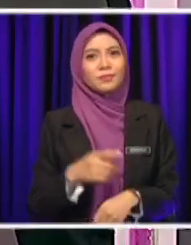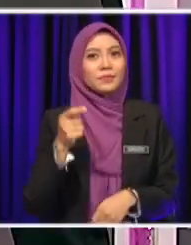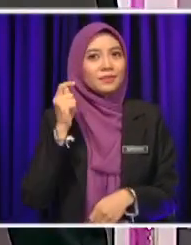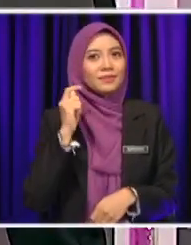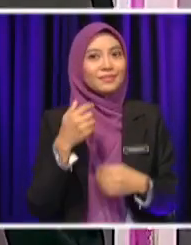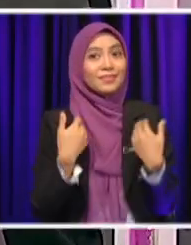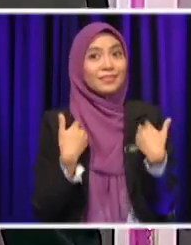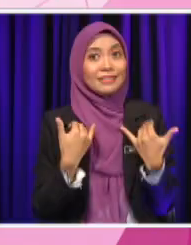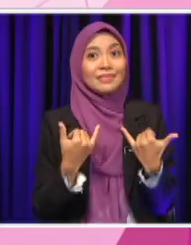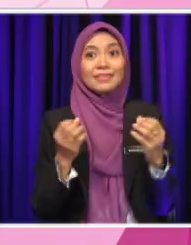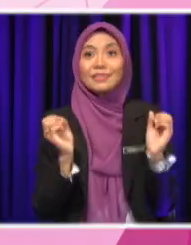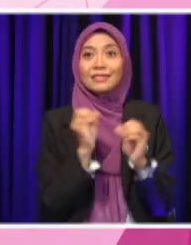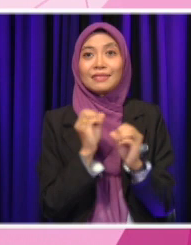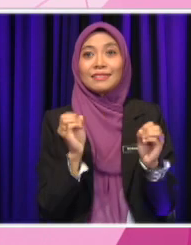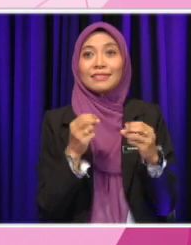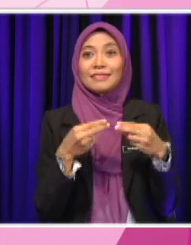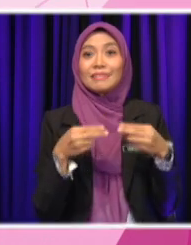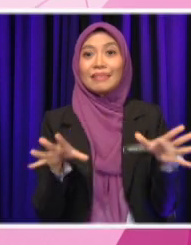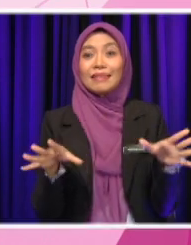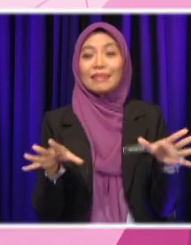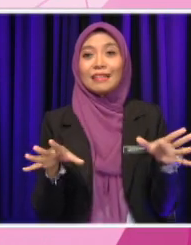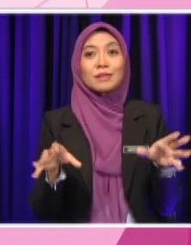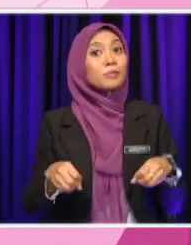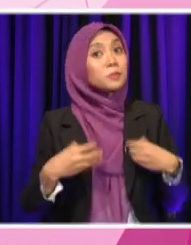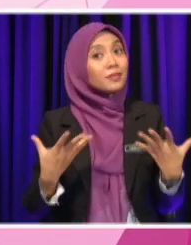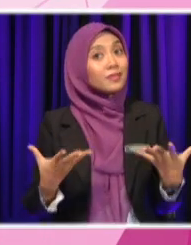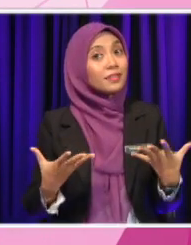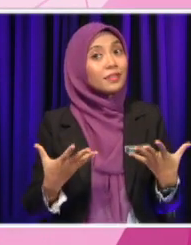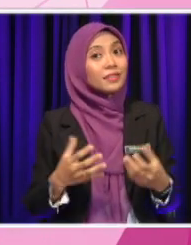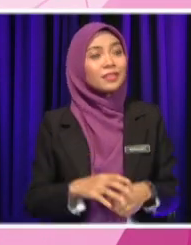tak ada pula. Tadi ada. Sekarang ni dah hilang dah. Macam mana ni? Jadi sekarang